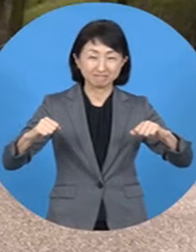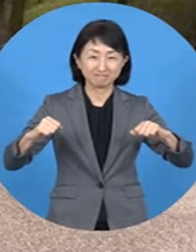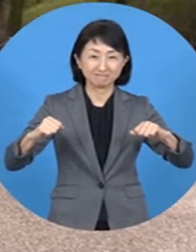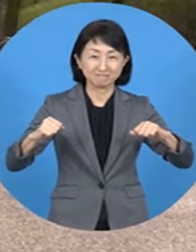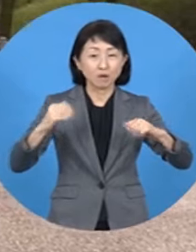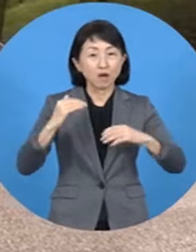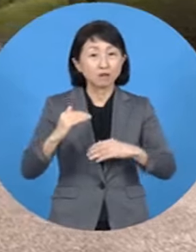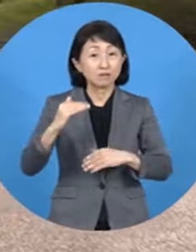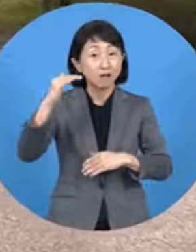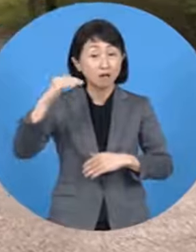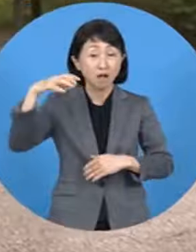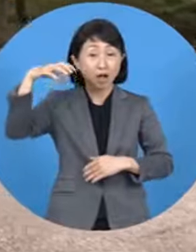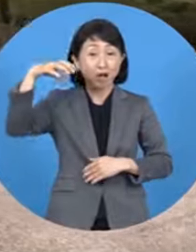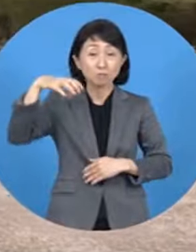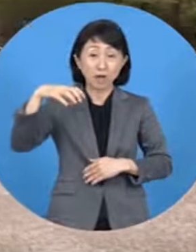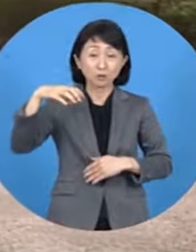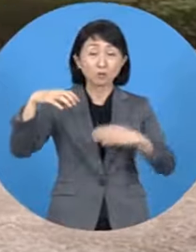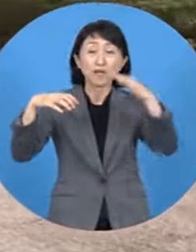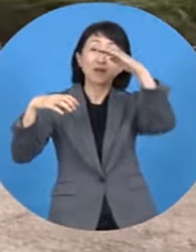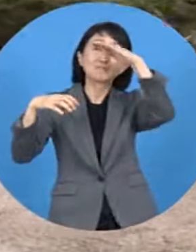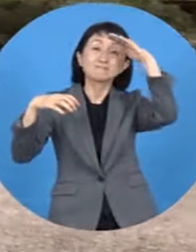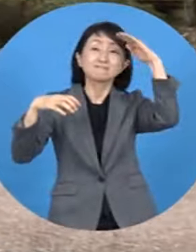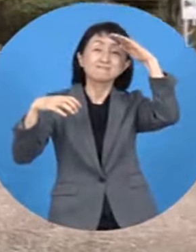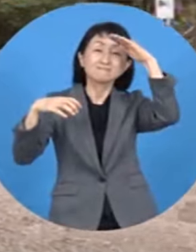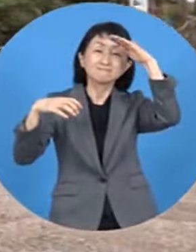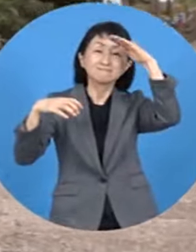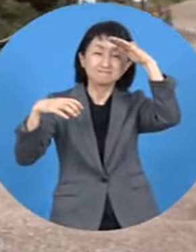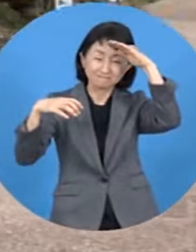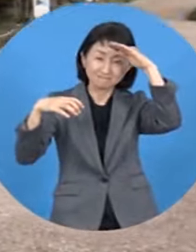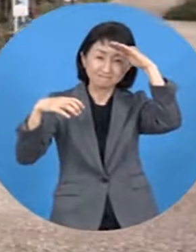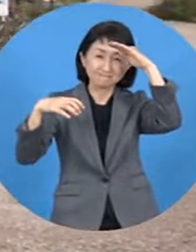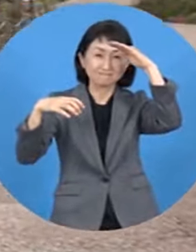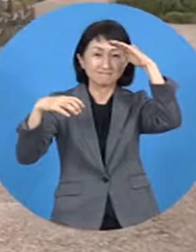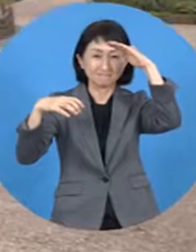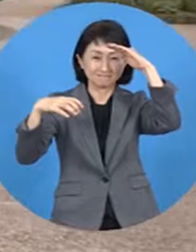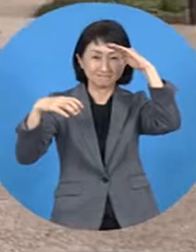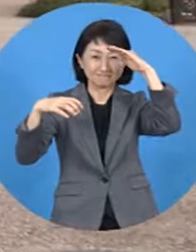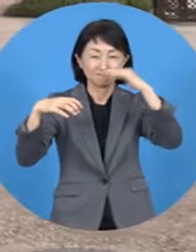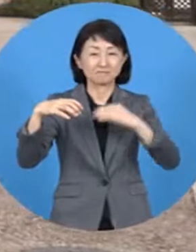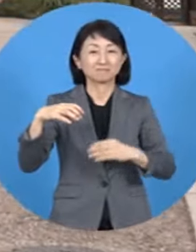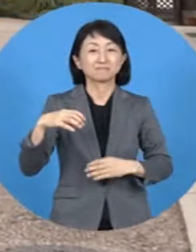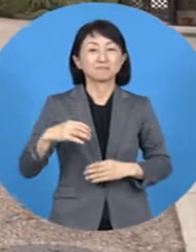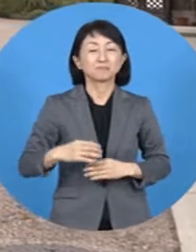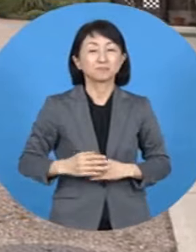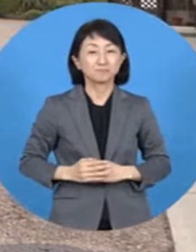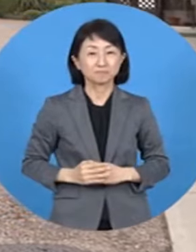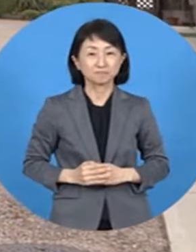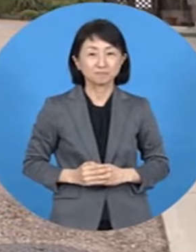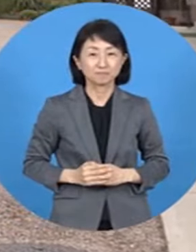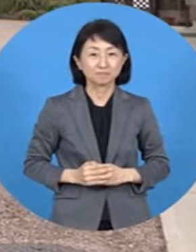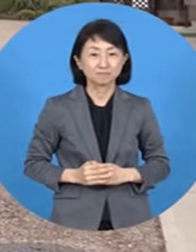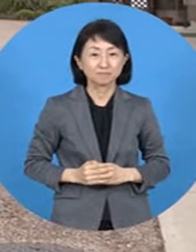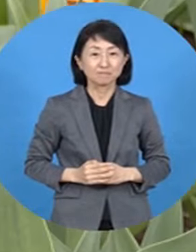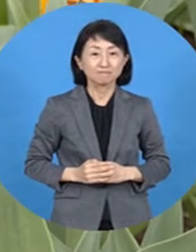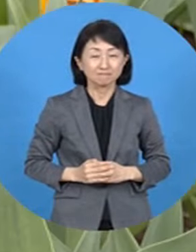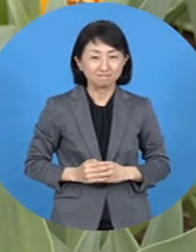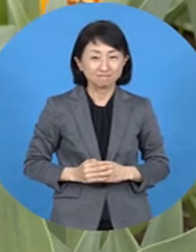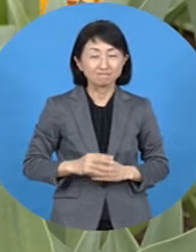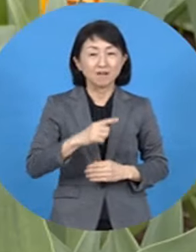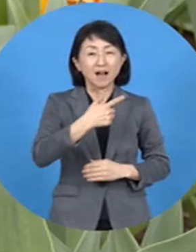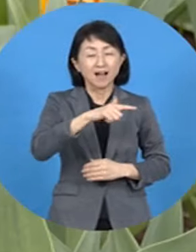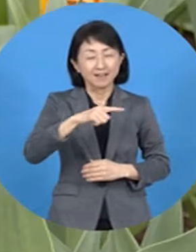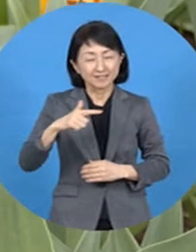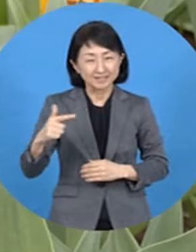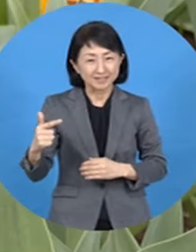赤塚植物園。武蔵野の面影を残す丘陵地を利用したこちらは、自然や植物